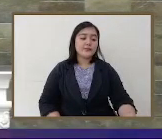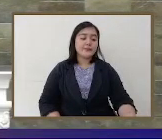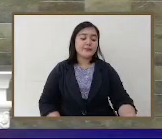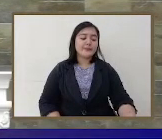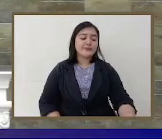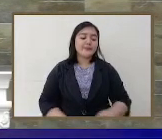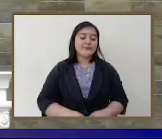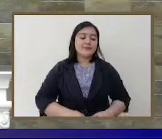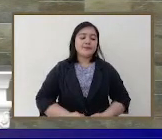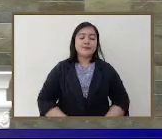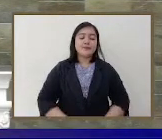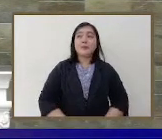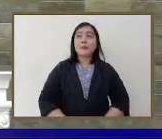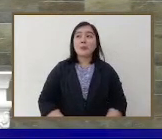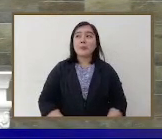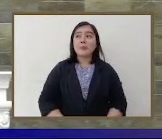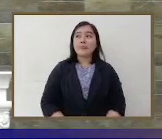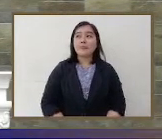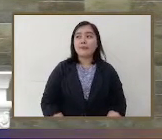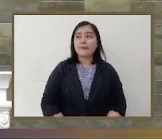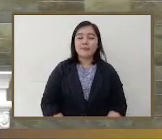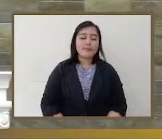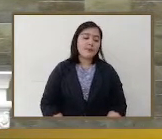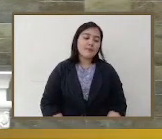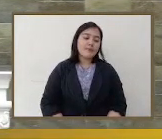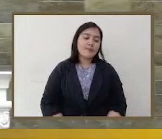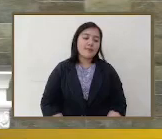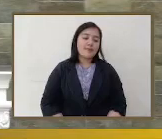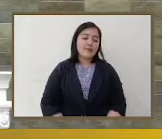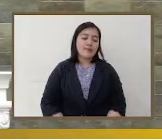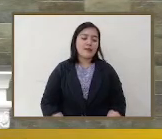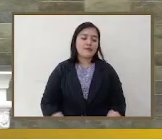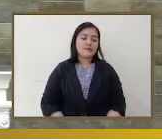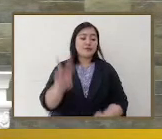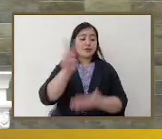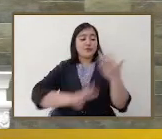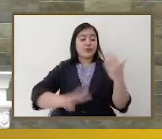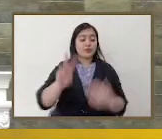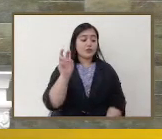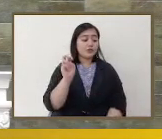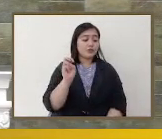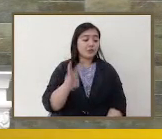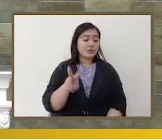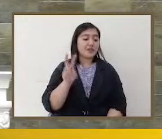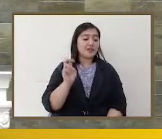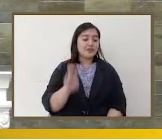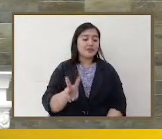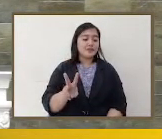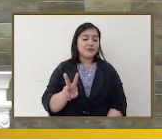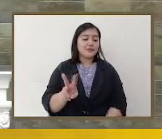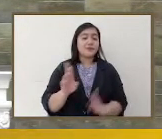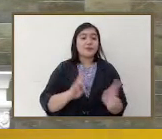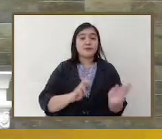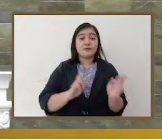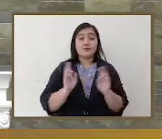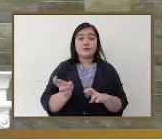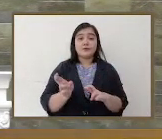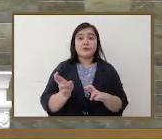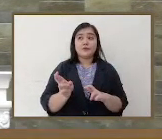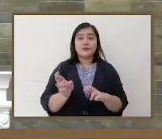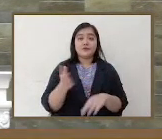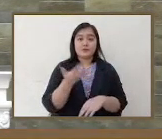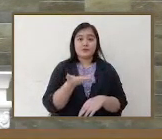Alright, Psalm 116 in verse number 12. Are you with me now? Alright, kayo